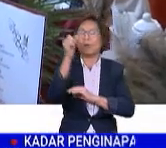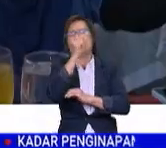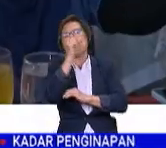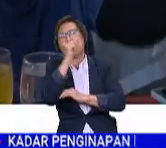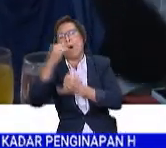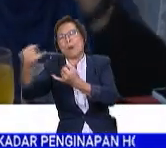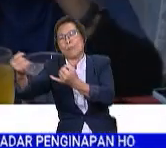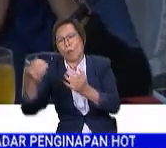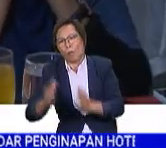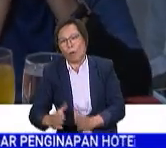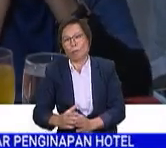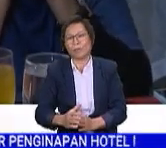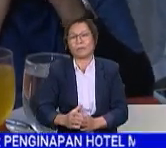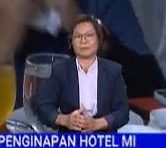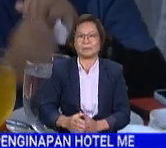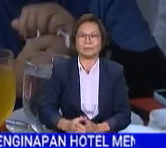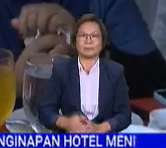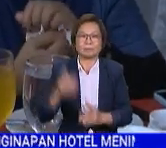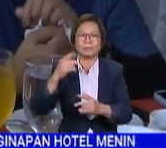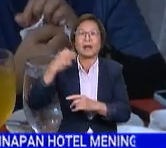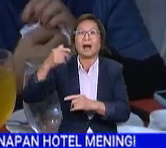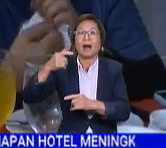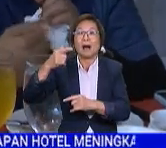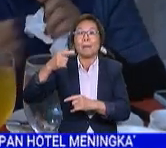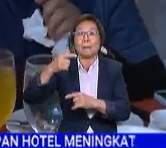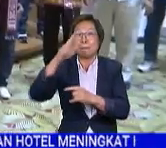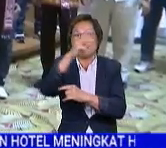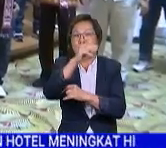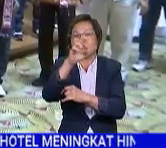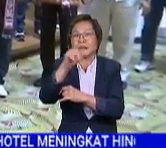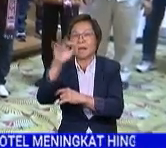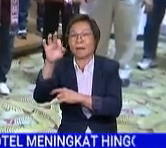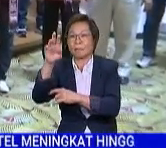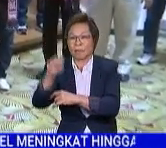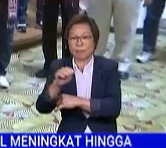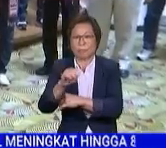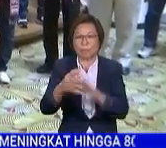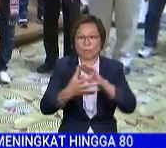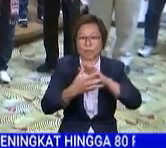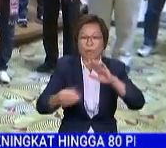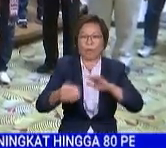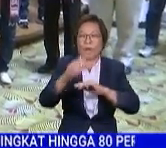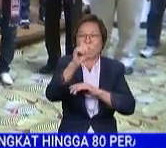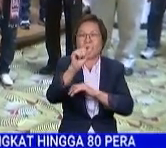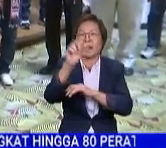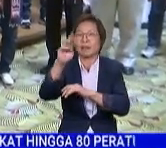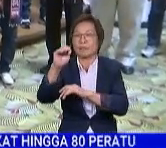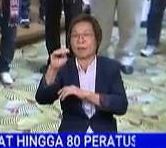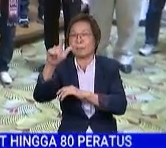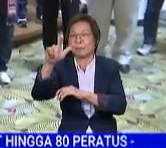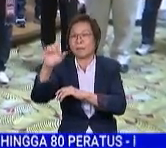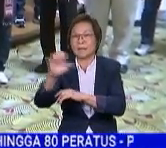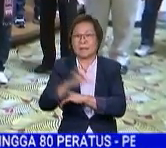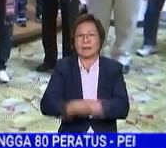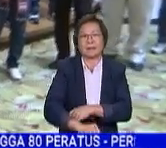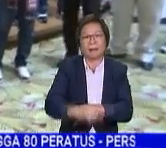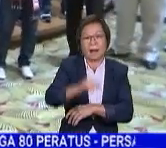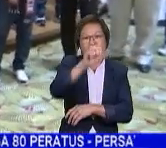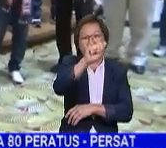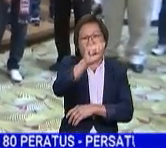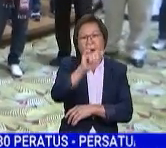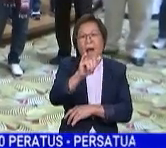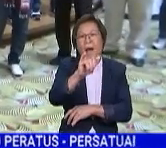jemputan showcase Gema legenda mirip FM seperti klone Ramli cloner Ramli Sarip serta Ai